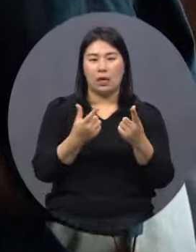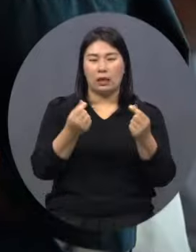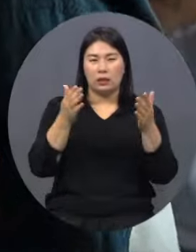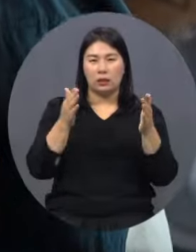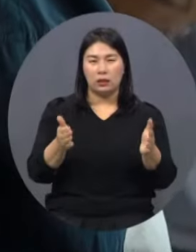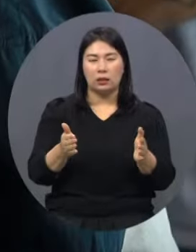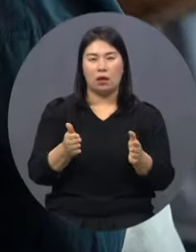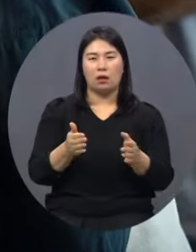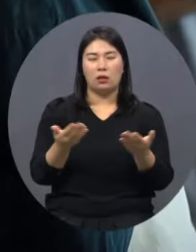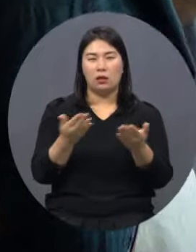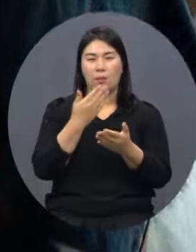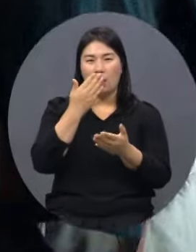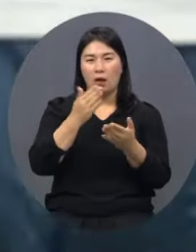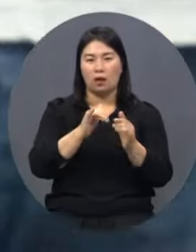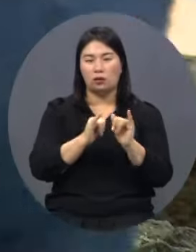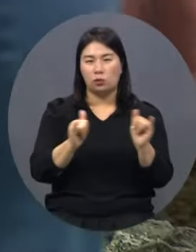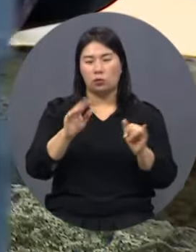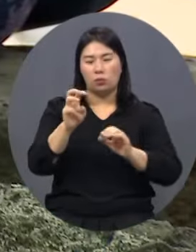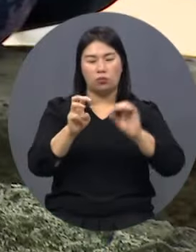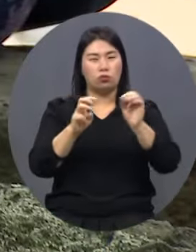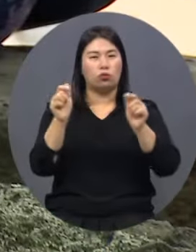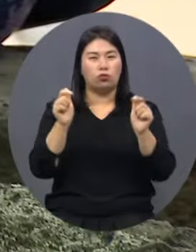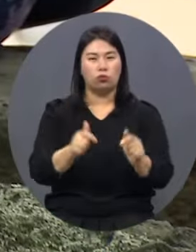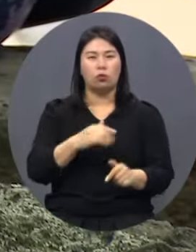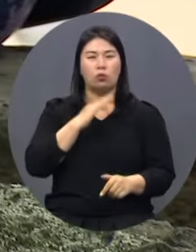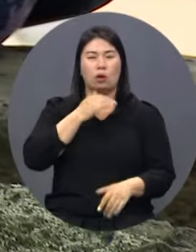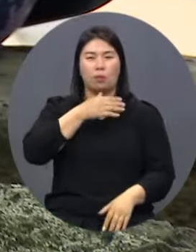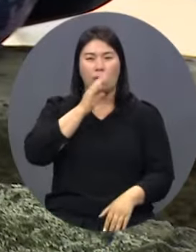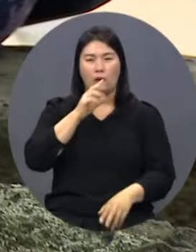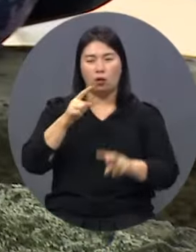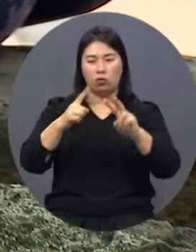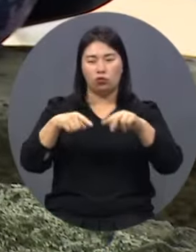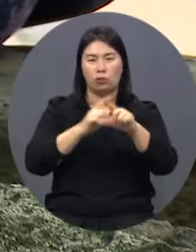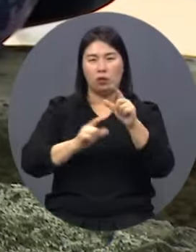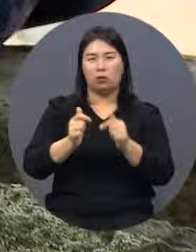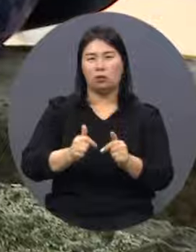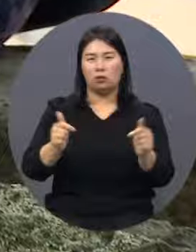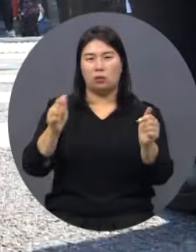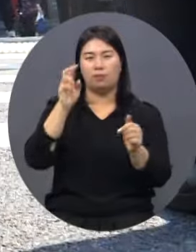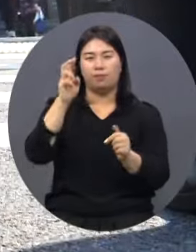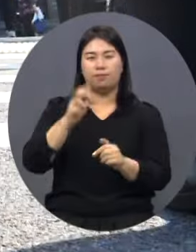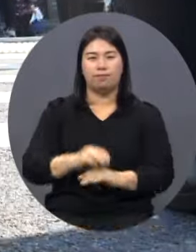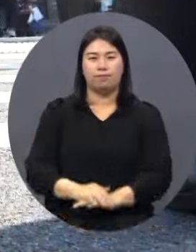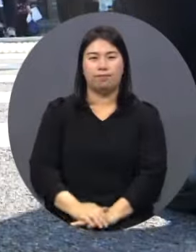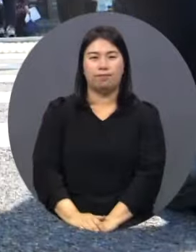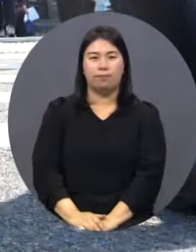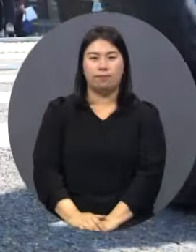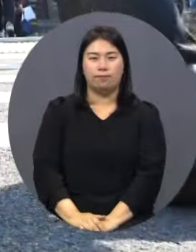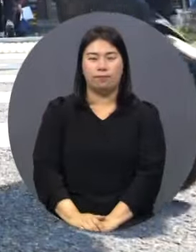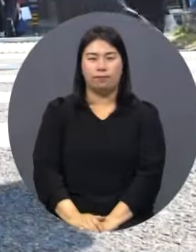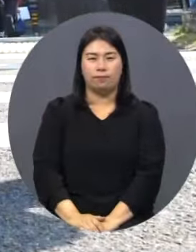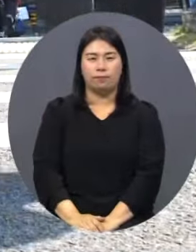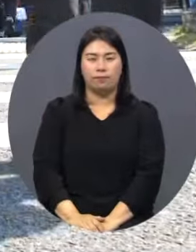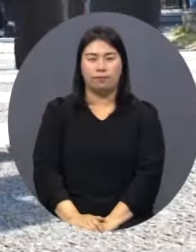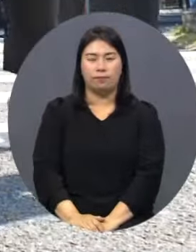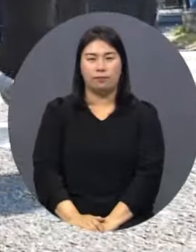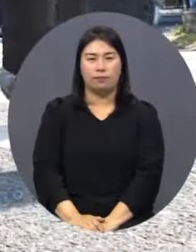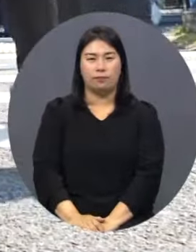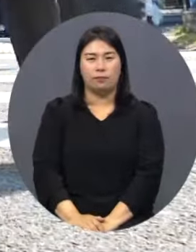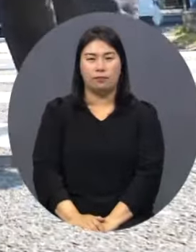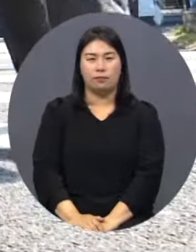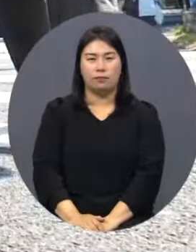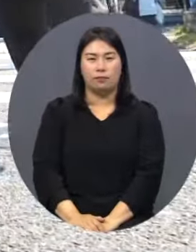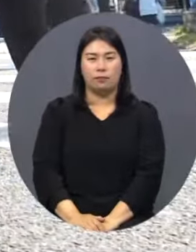생산 연령 인구는 30% 줄어들고 고령인구는 두배 이상 늘어날 것으로 예측됐습니다 MBC 뉴스 김하